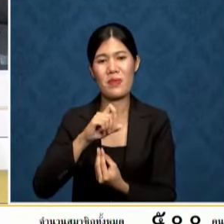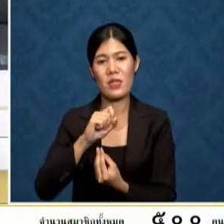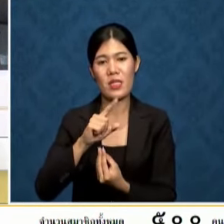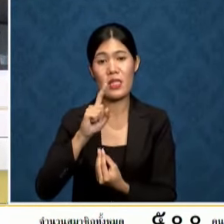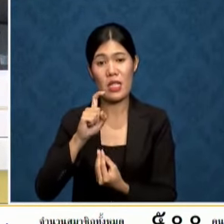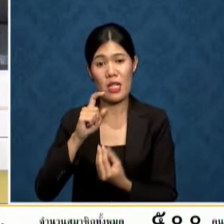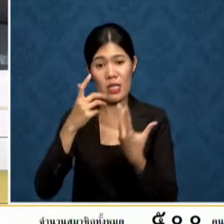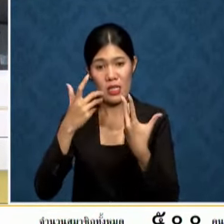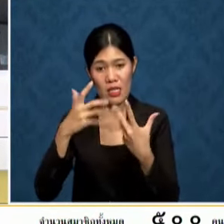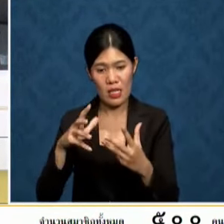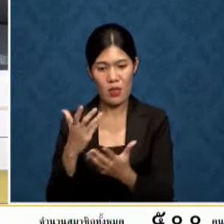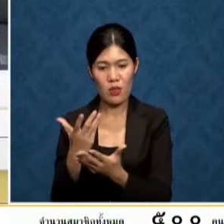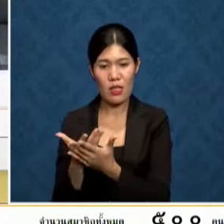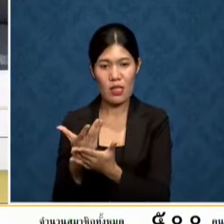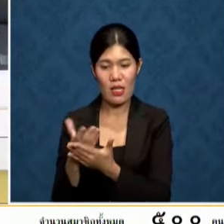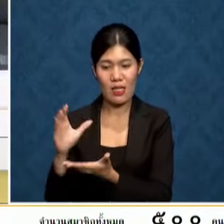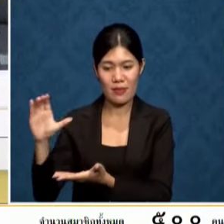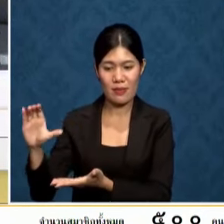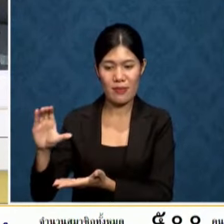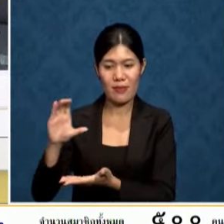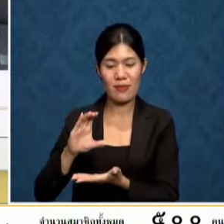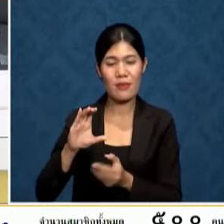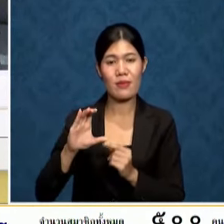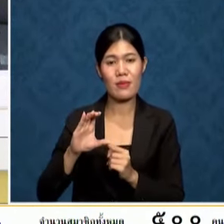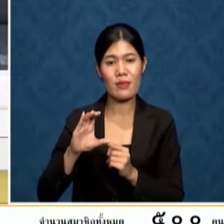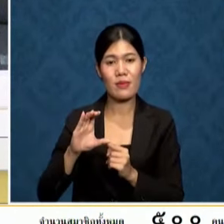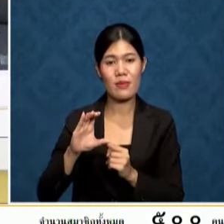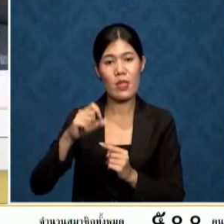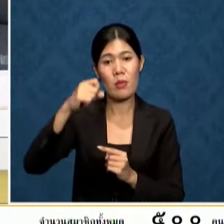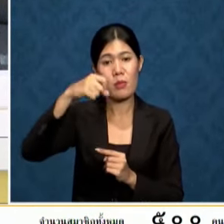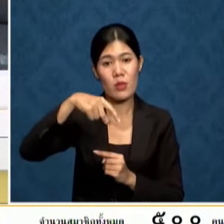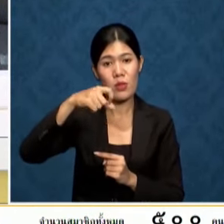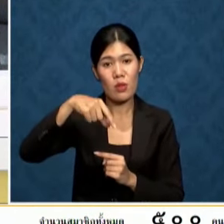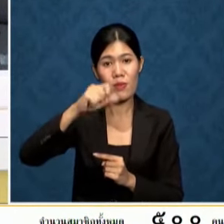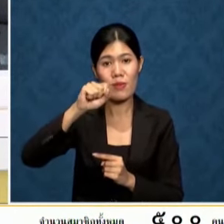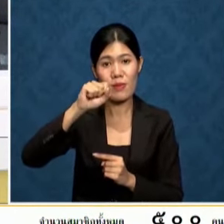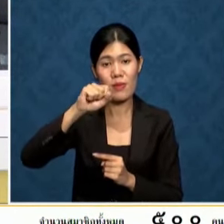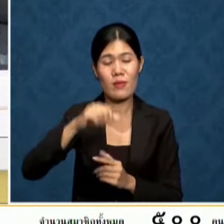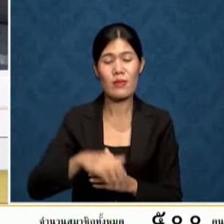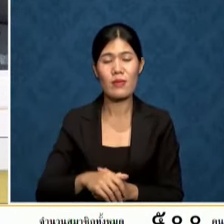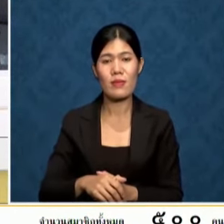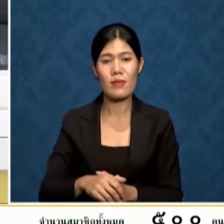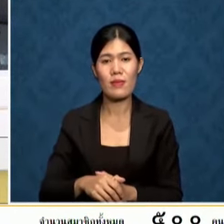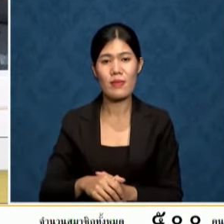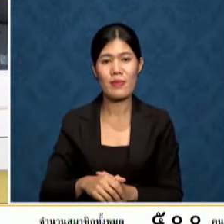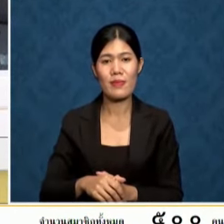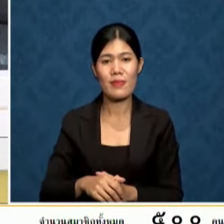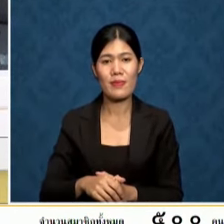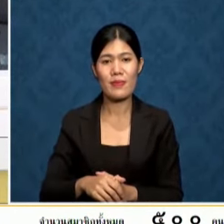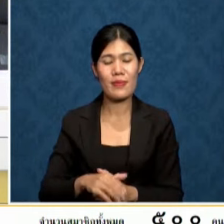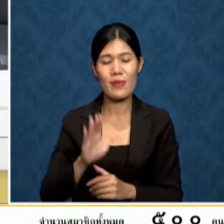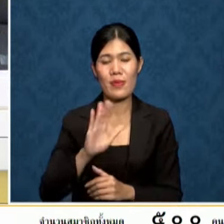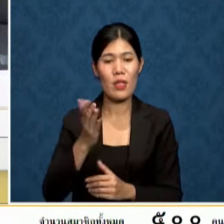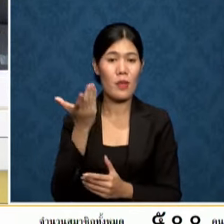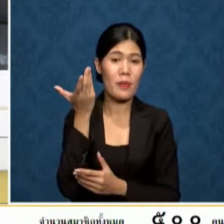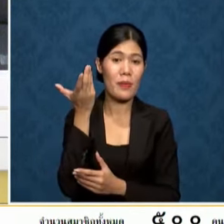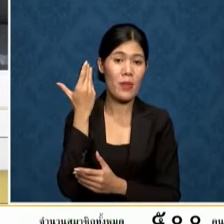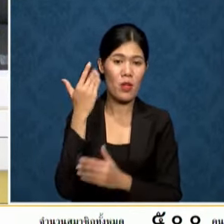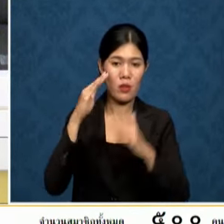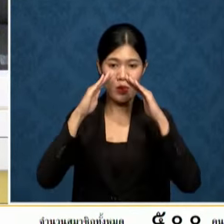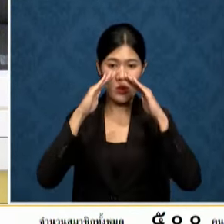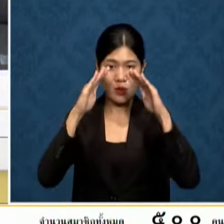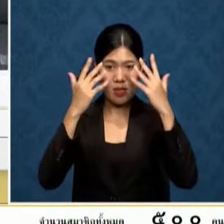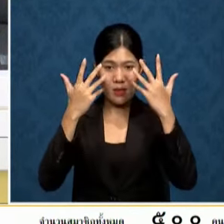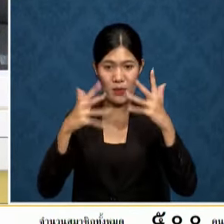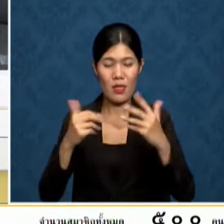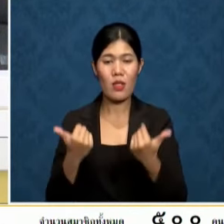เราค่อยเอาไอ้พื้นที่ทางการคลังของท่านเนี่ยไปซ่อมซึ่งเราผ่านประสบการณ์เช่นนี้มาหลายครั้งกลไกที่